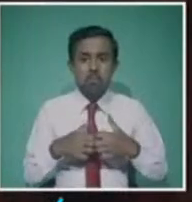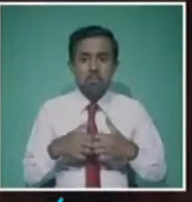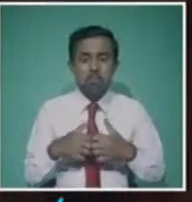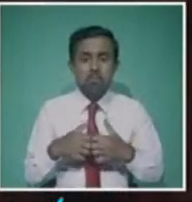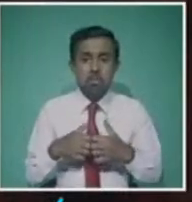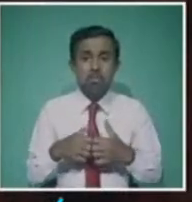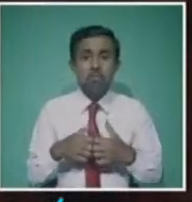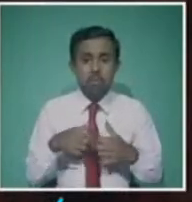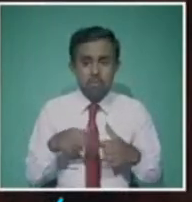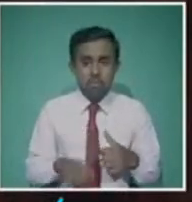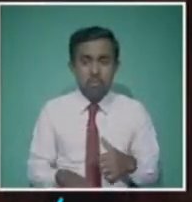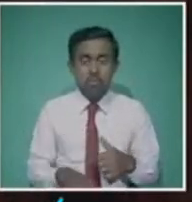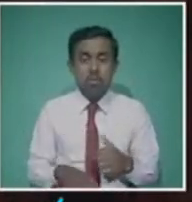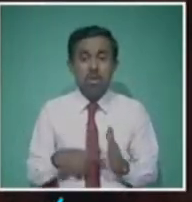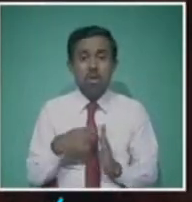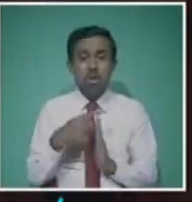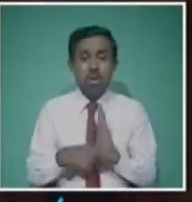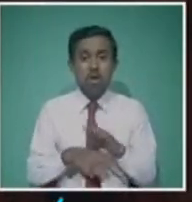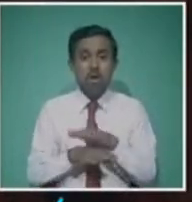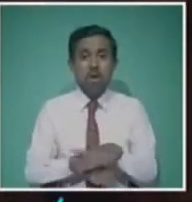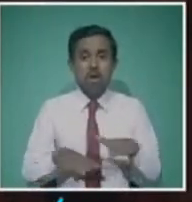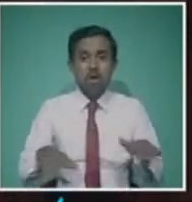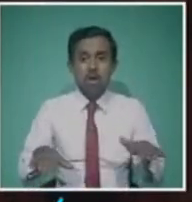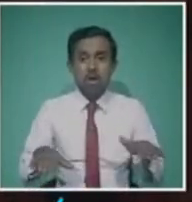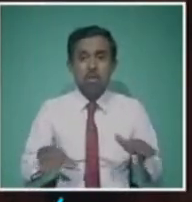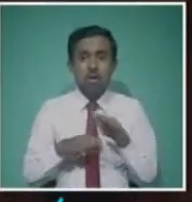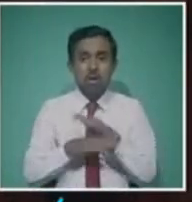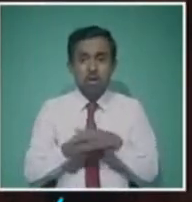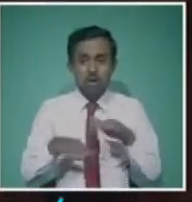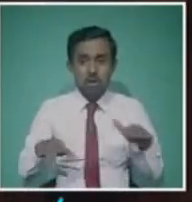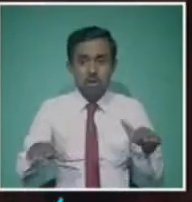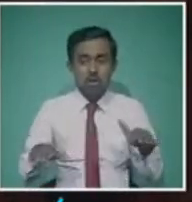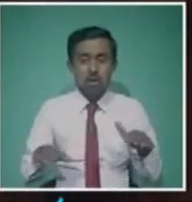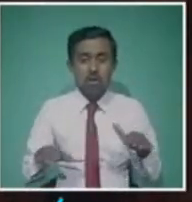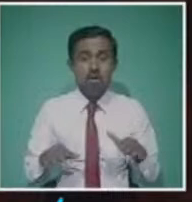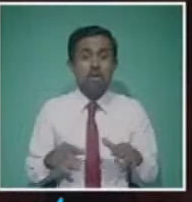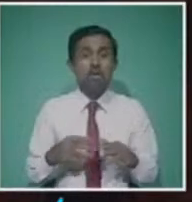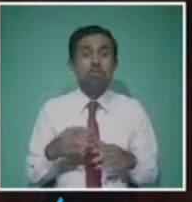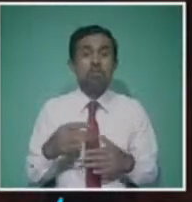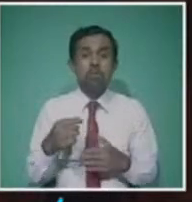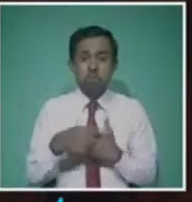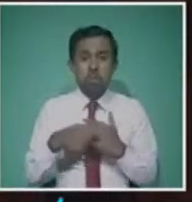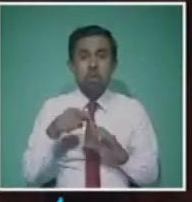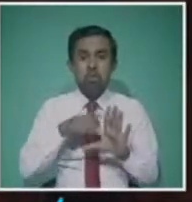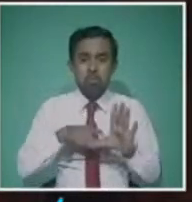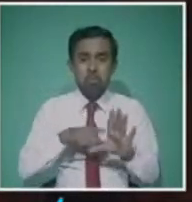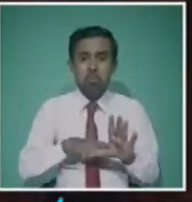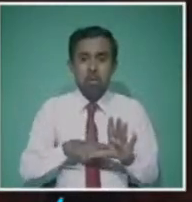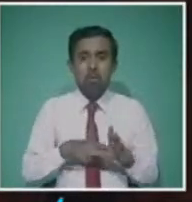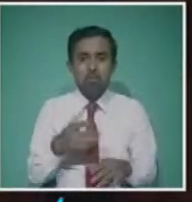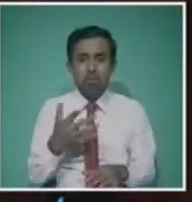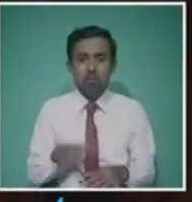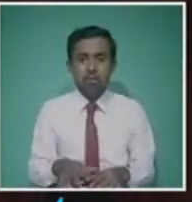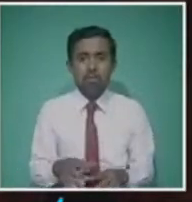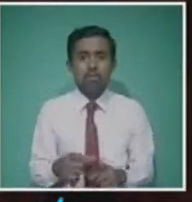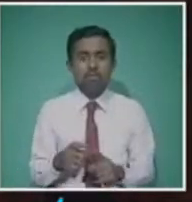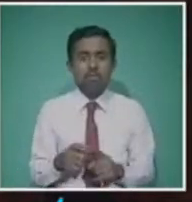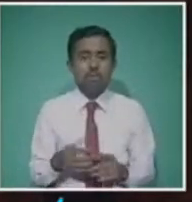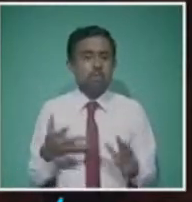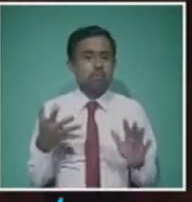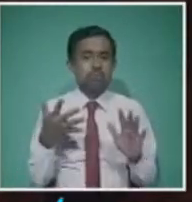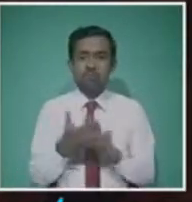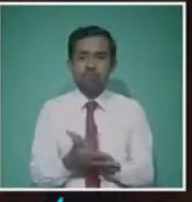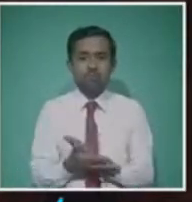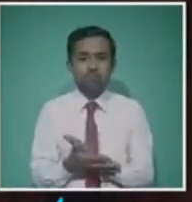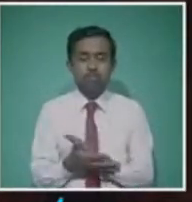ගොදුරක් විදියට රටේ ළමා පරම්පරාව ශිෂ්‍ය පරම්පරාව ගොදුරක් බවට පත් වෙමින් තියෙනවා. ඒක මා හිතන්නේ ඉතාමත් දරුණ ඛේදවාචකයක්.